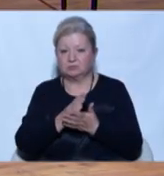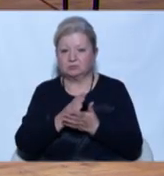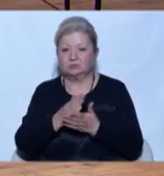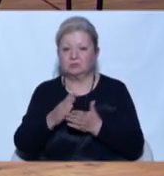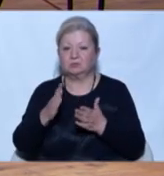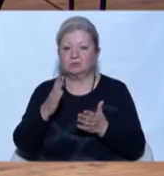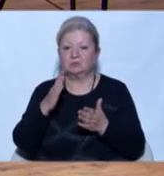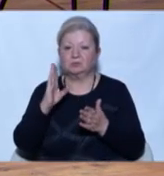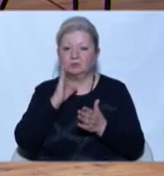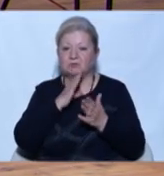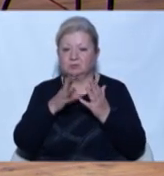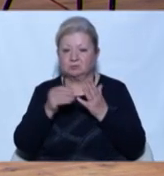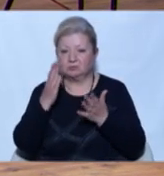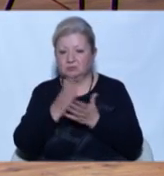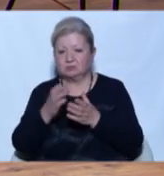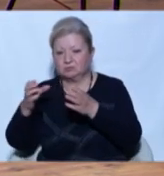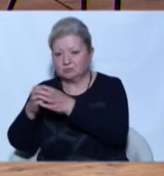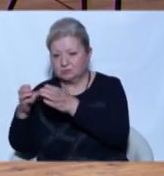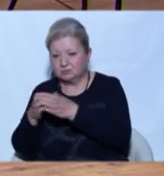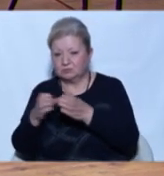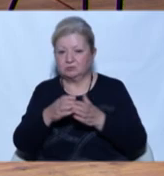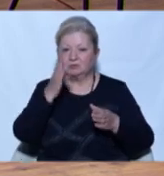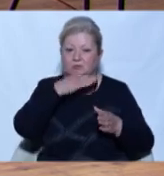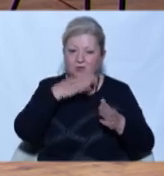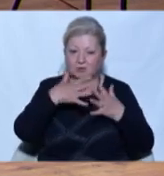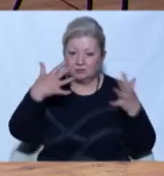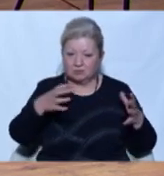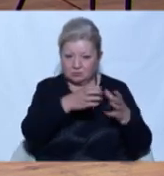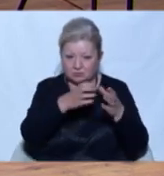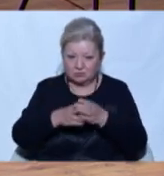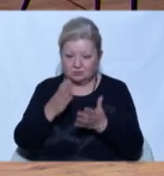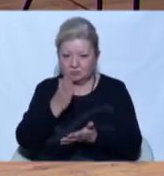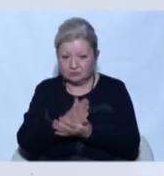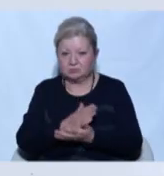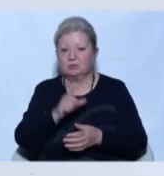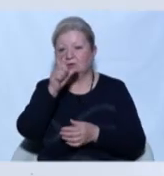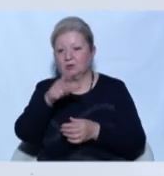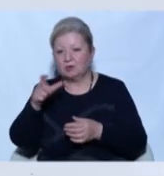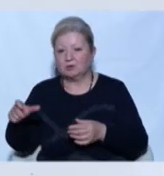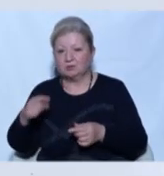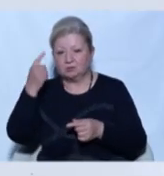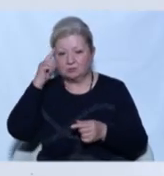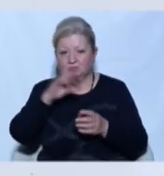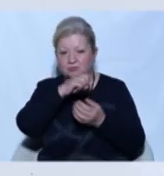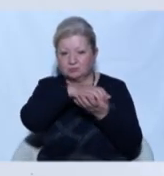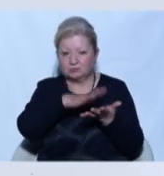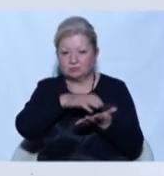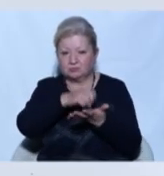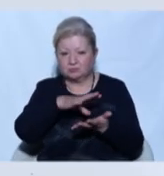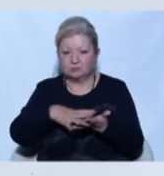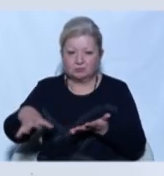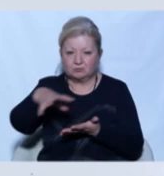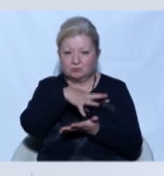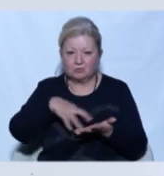ნაწილები და ის რომ ადამიანს ეს მთელი დედამიწა თავის თავში მოეხელთებინა და აღწერა გაეკეთებინა,